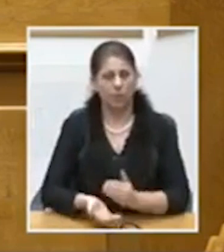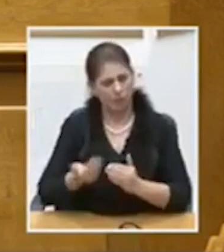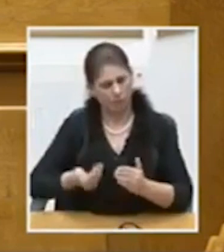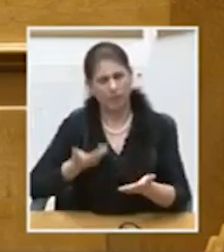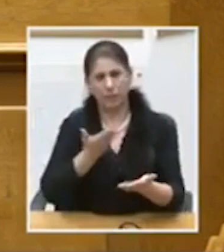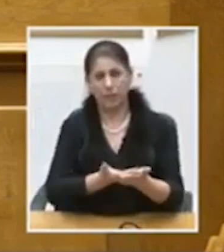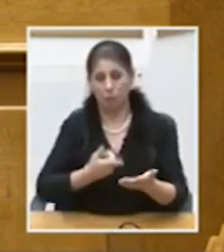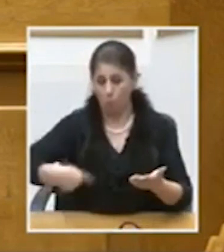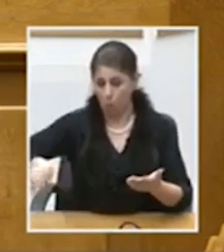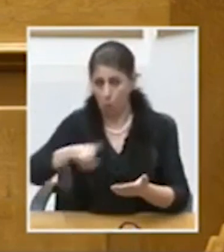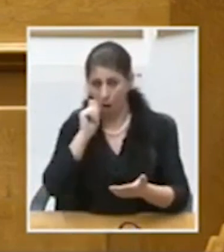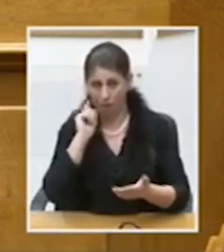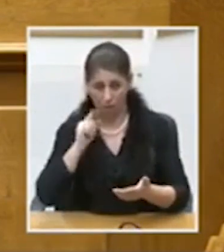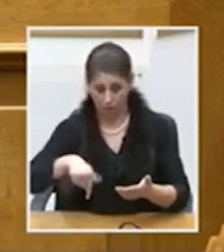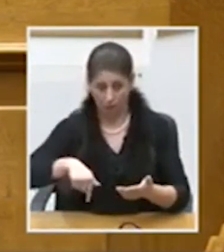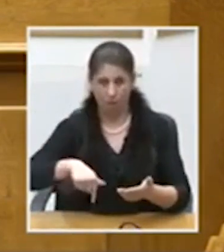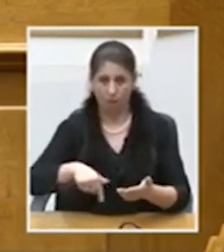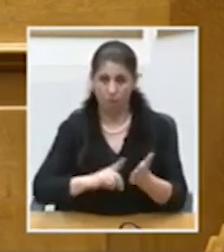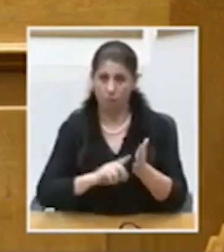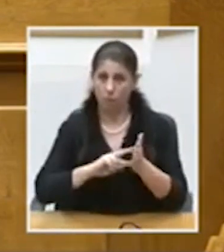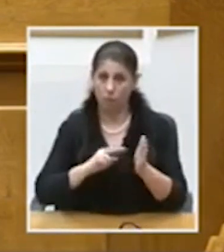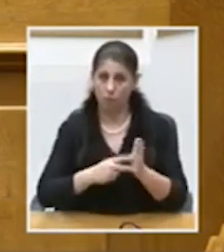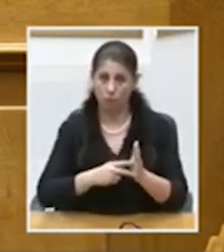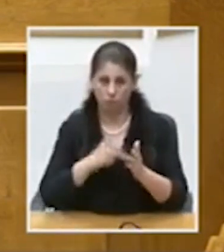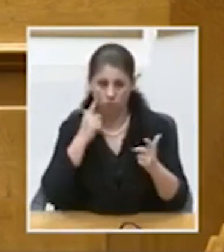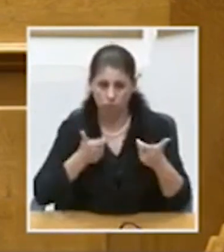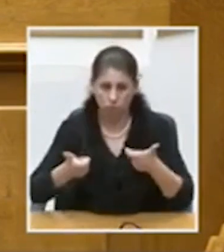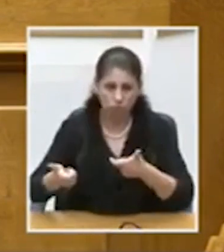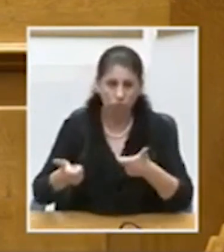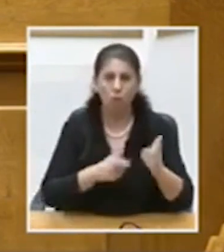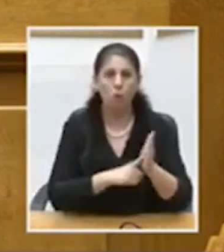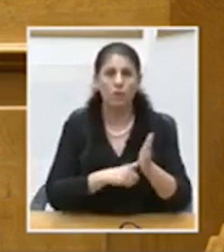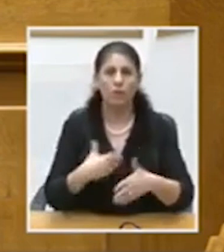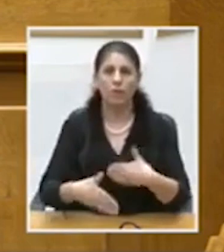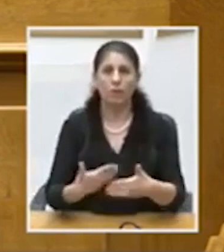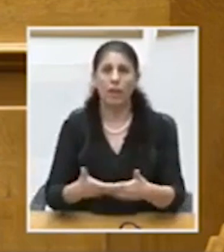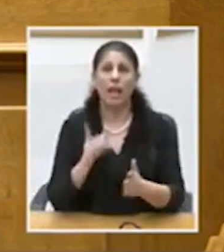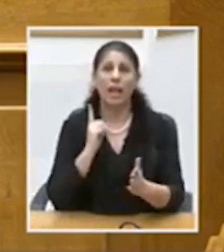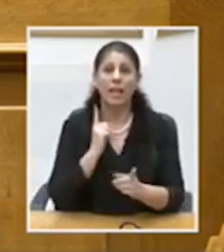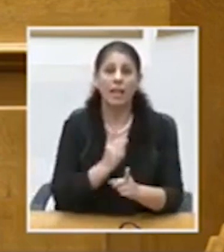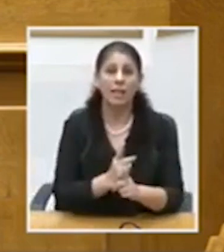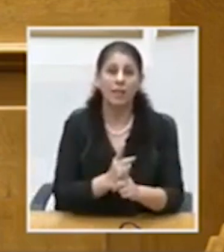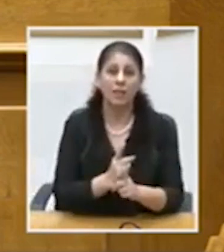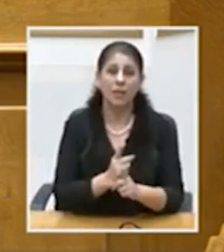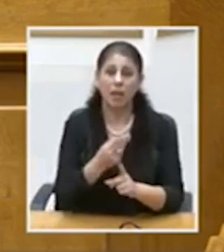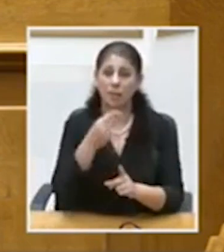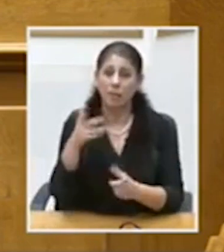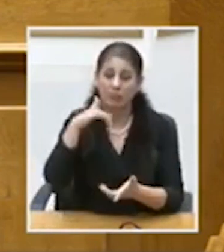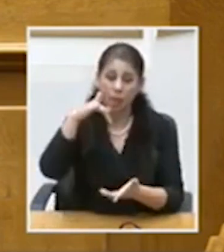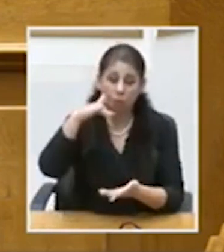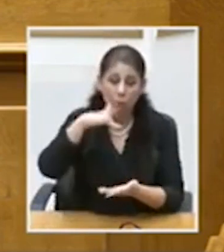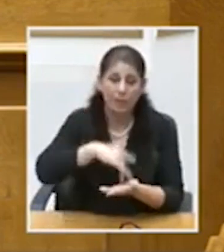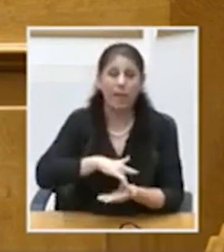και όλες εδώ όμως οφείλουμε να προσέχουμε και να περιφρουρούμε την νομοθετική διαδικασία, ιδιαίτερα στα θέματα του πυρήνα της δημοκρατίας, που είναι η